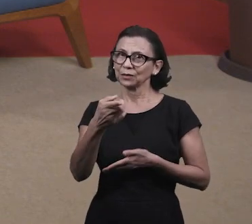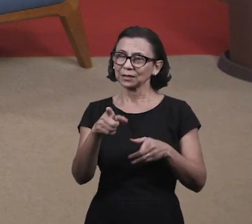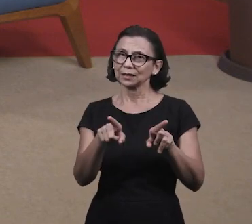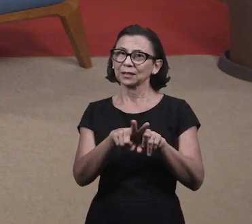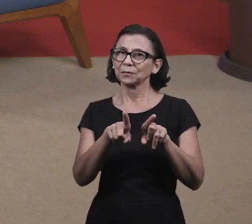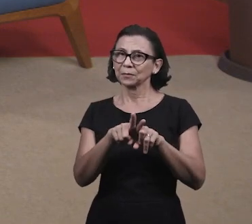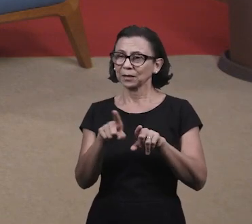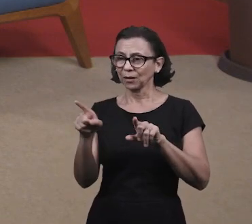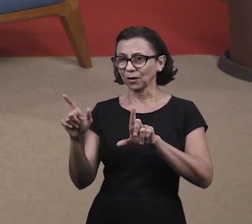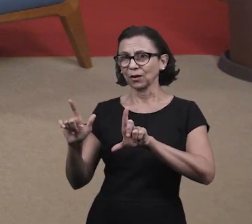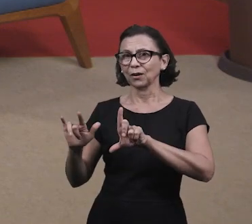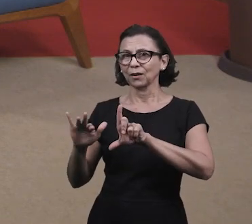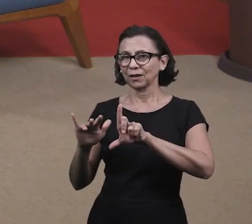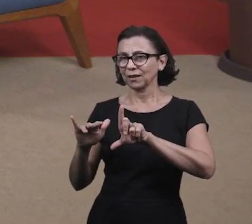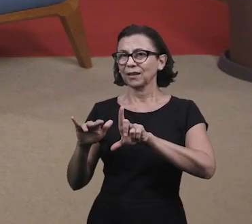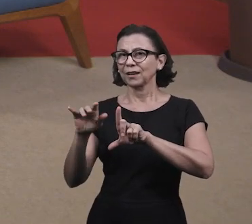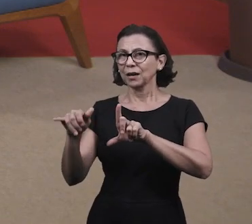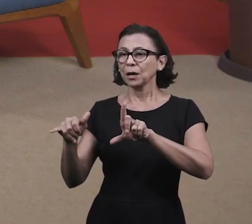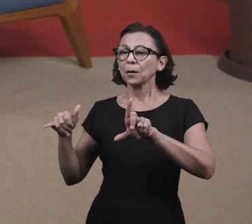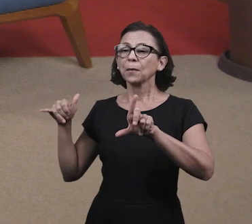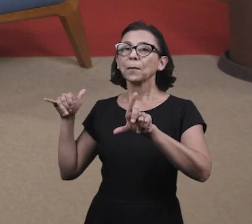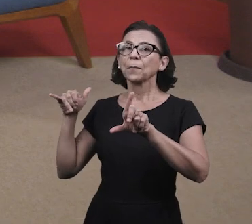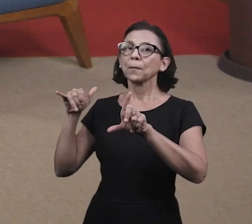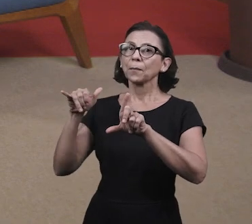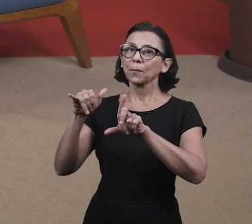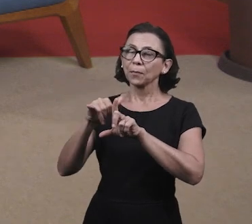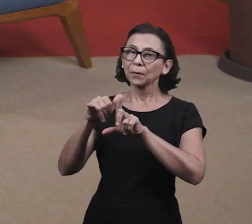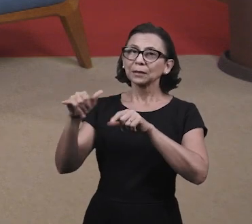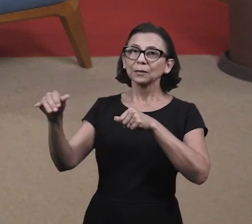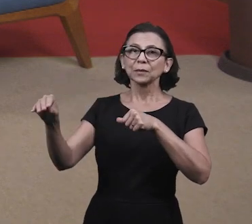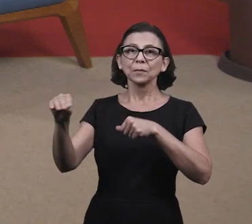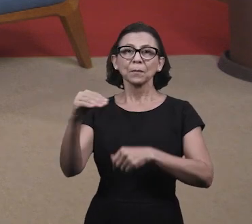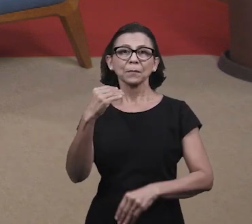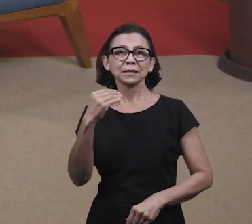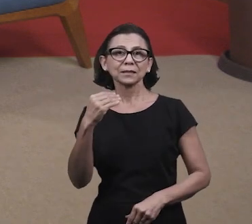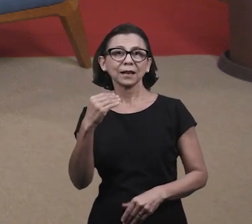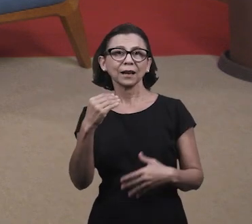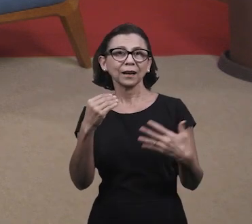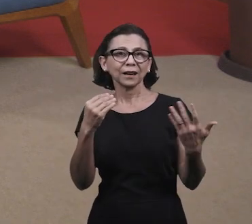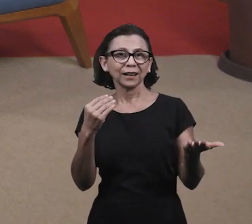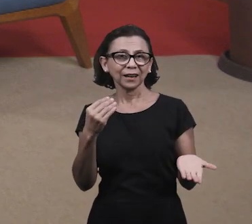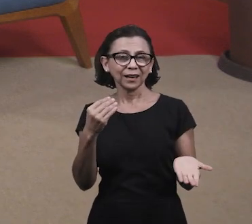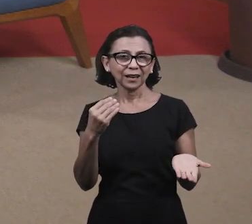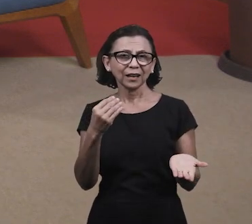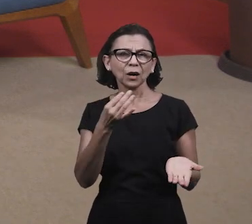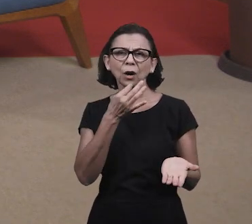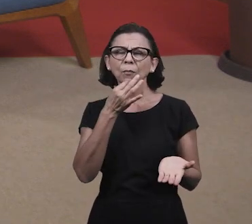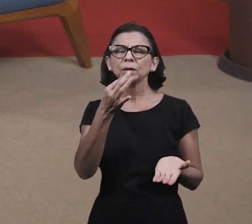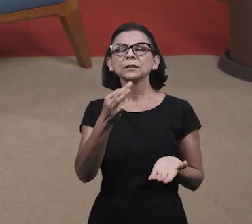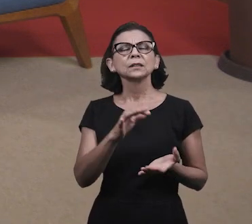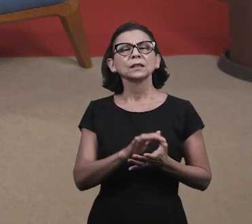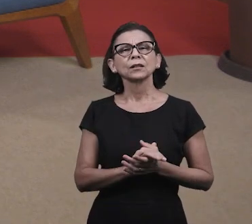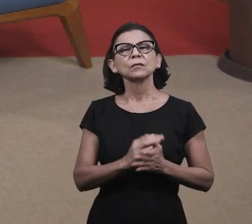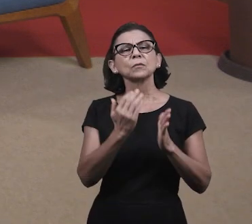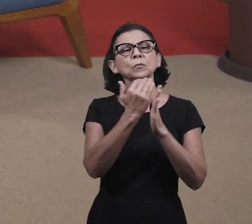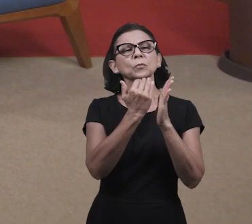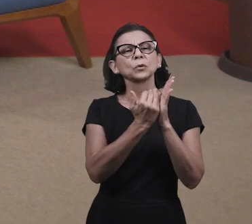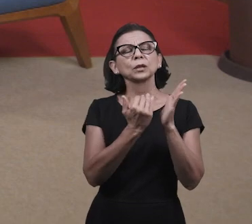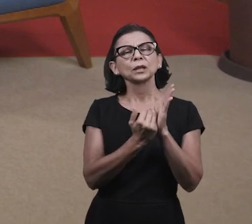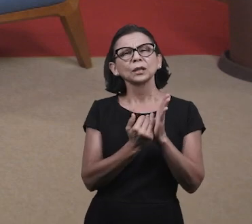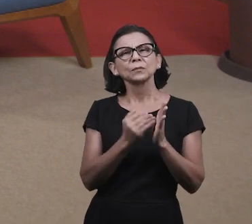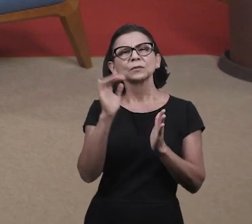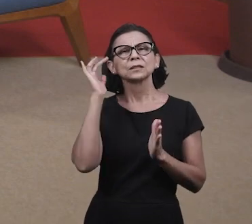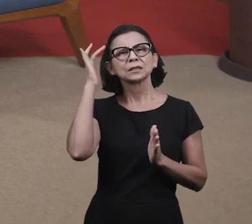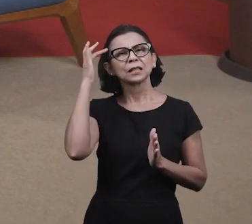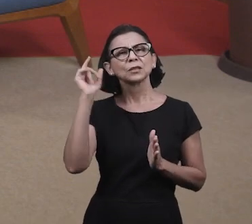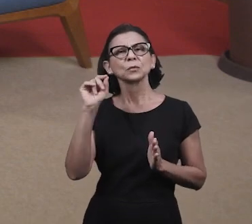suivant. Vous pouvez pointer l'appareil photo de votre smartphone vers ce code et nous envoyer un message aussi en parlant sur